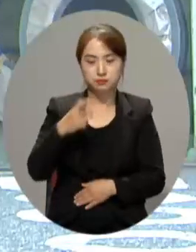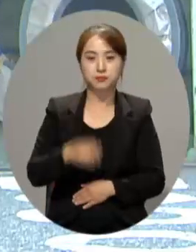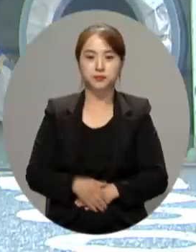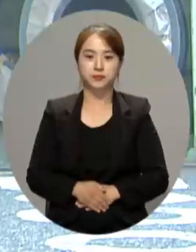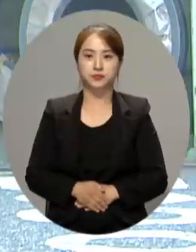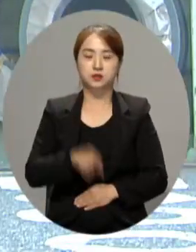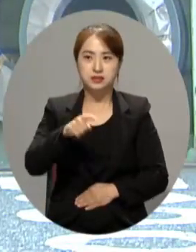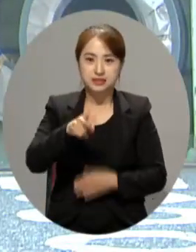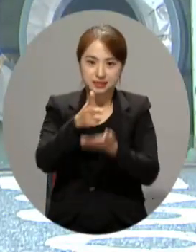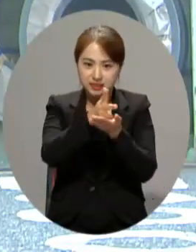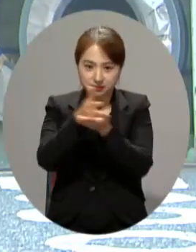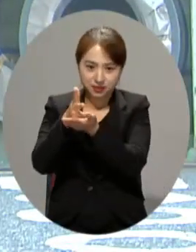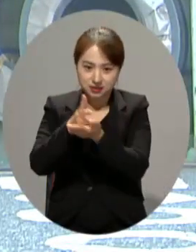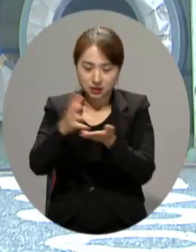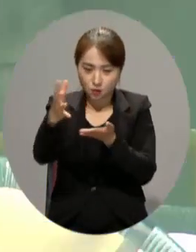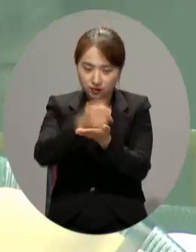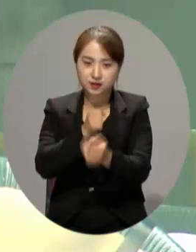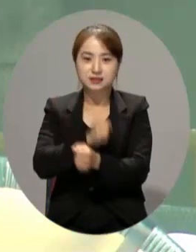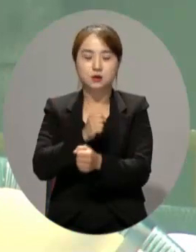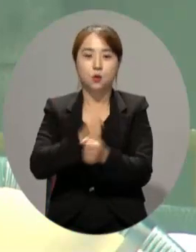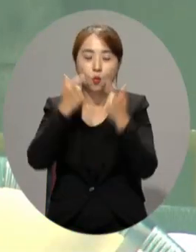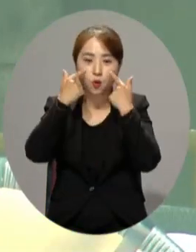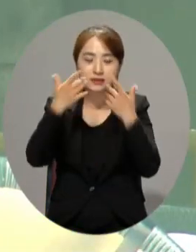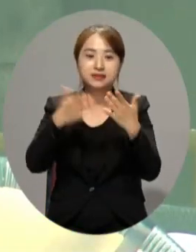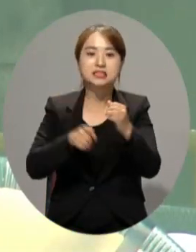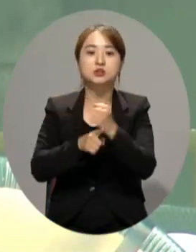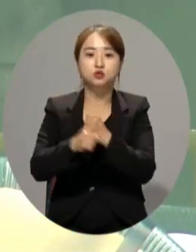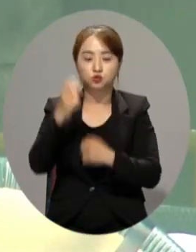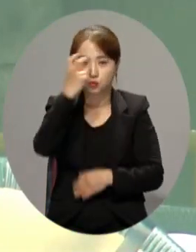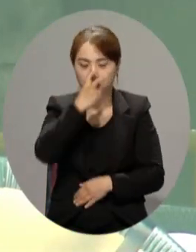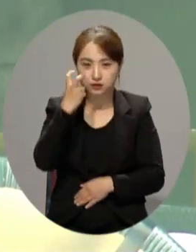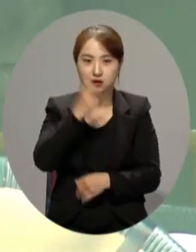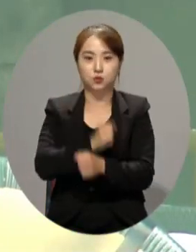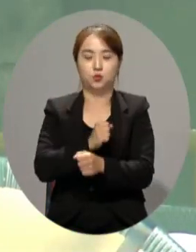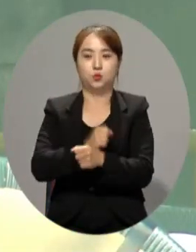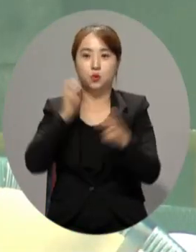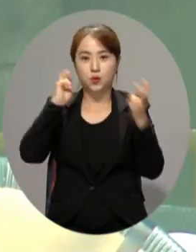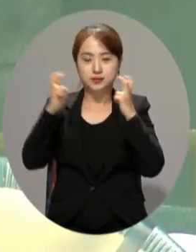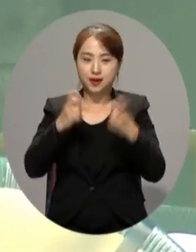노동당국은 CCTV 등을 확보해 정확한 사고 원인과 함께 회사 측이